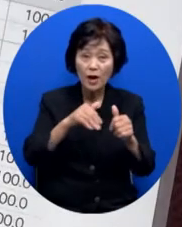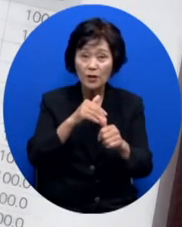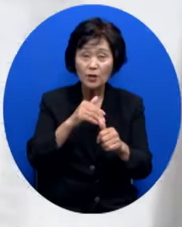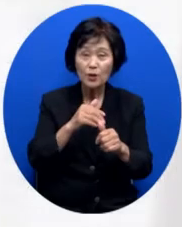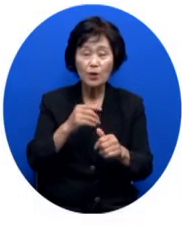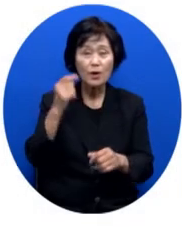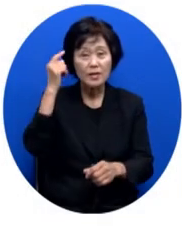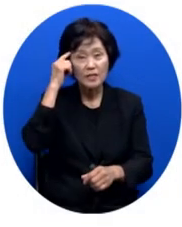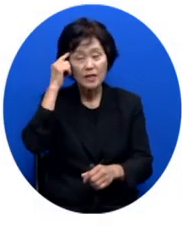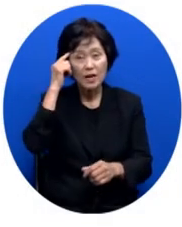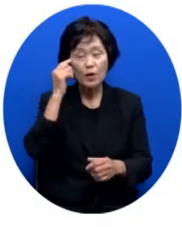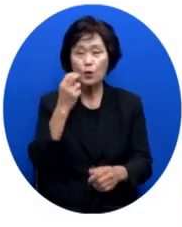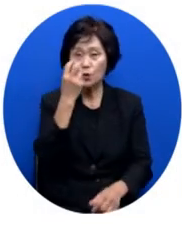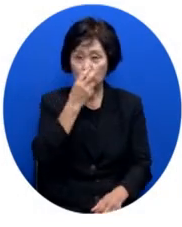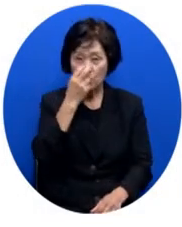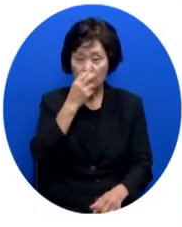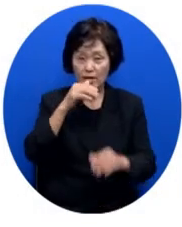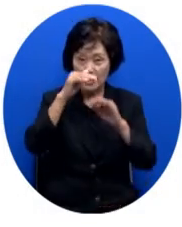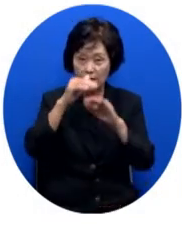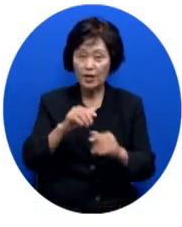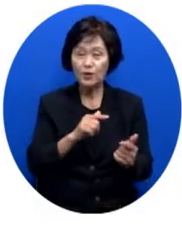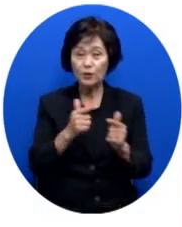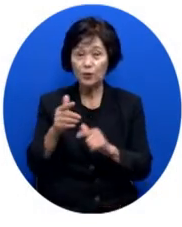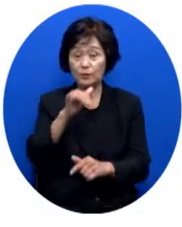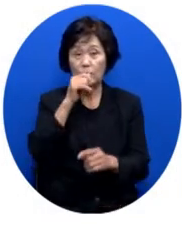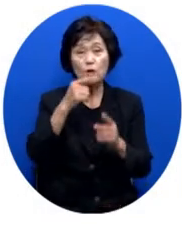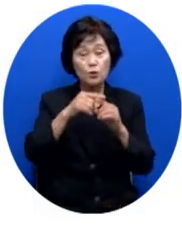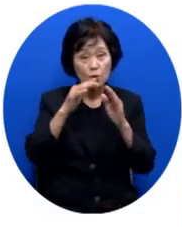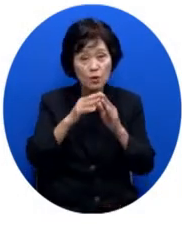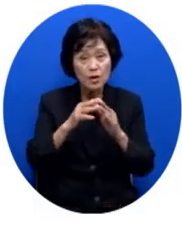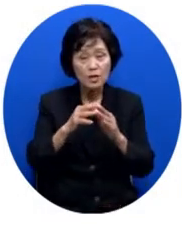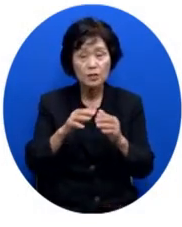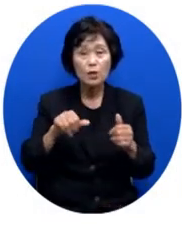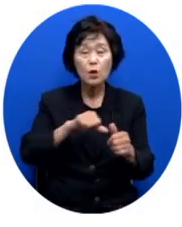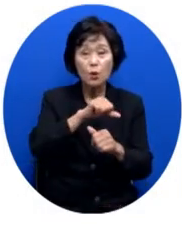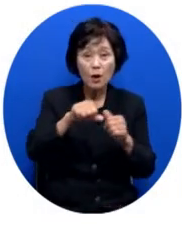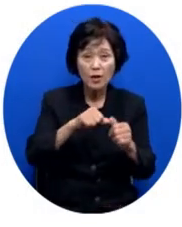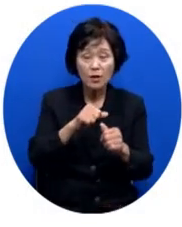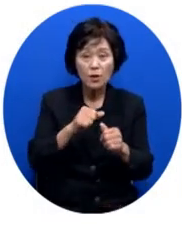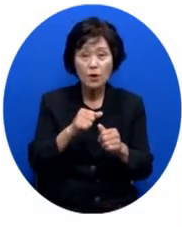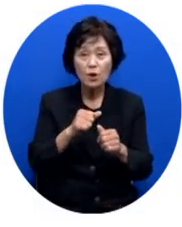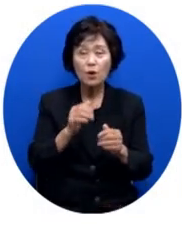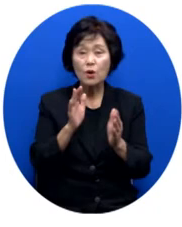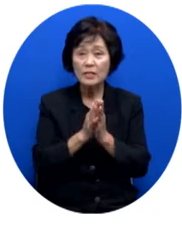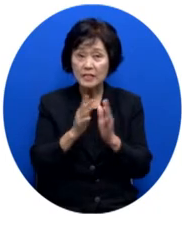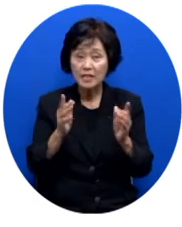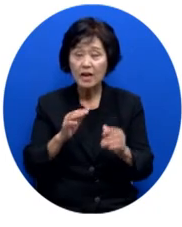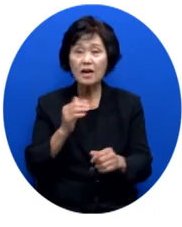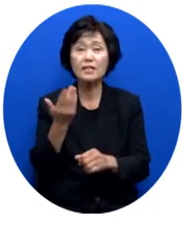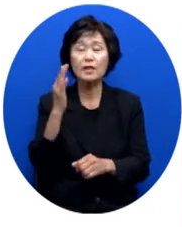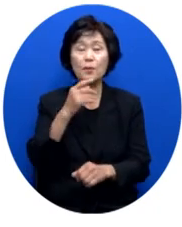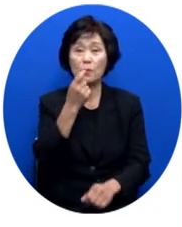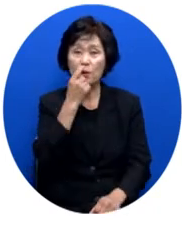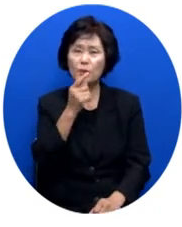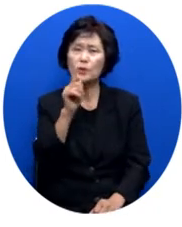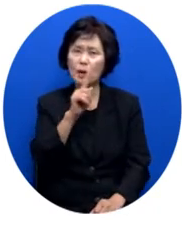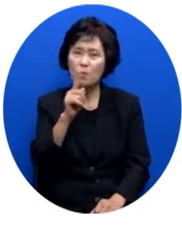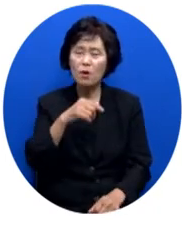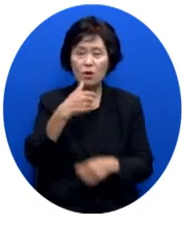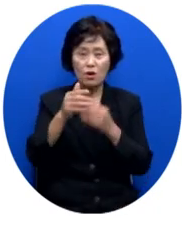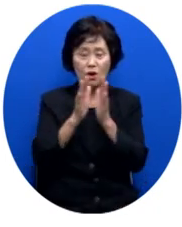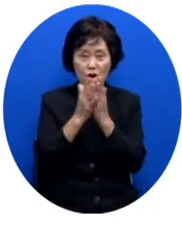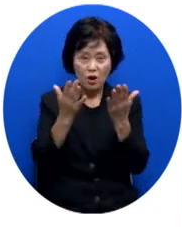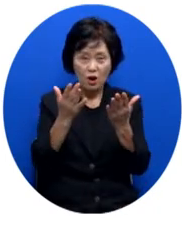입니다 교회에서 환경 교육을 실시한다면 무엇을 배우고 10년 질문에 성도들은 기우 빅 이에 대한 성경적 관점을